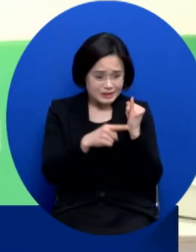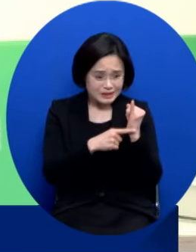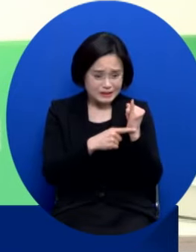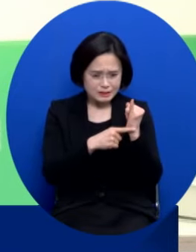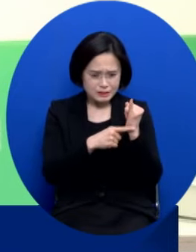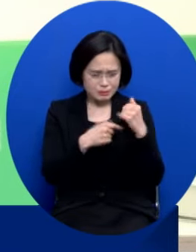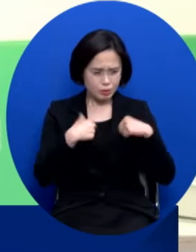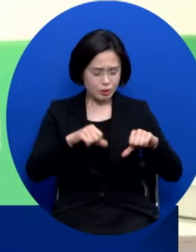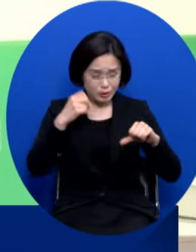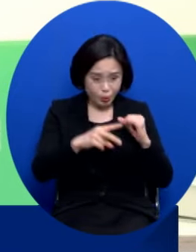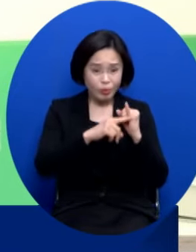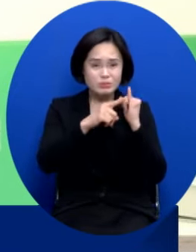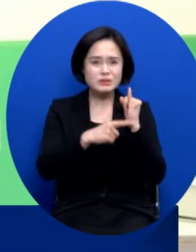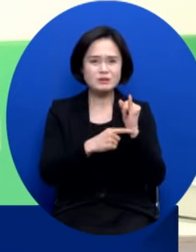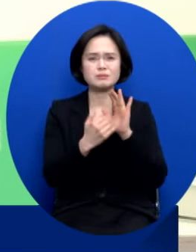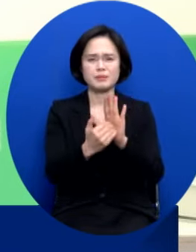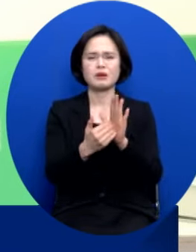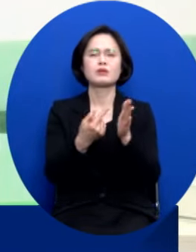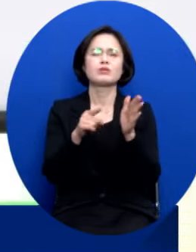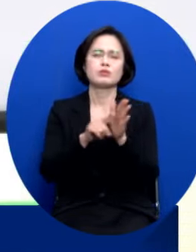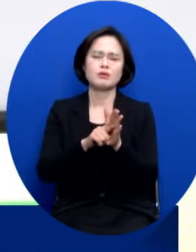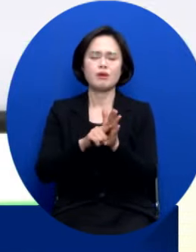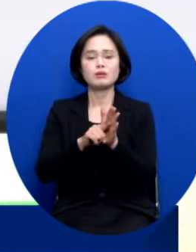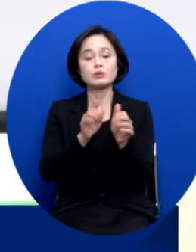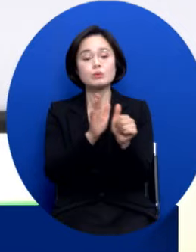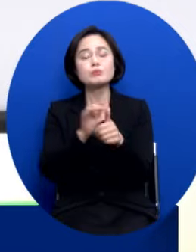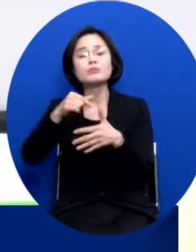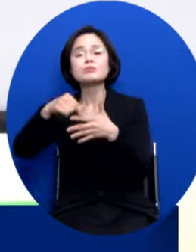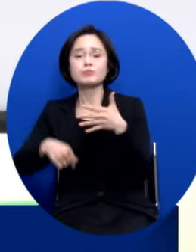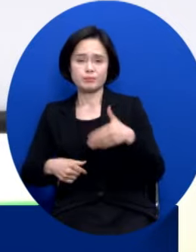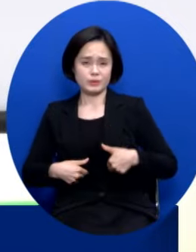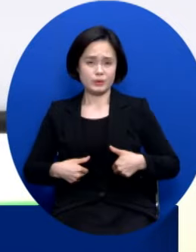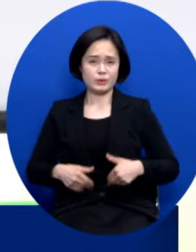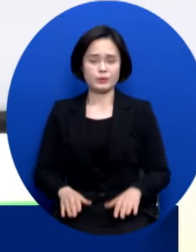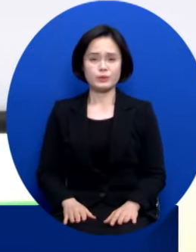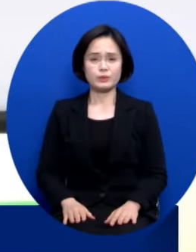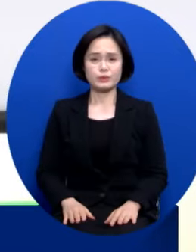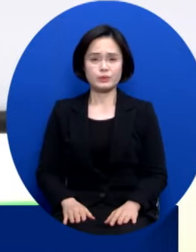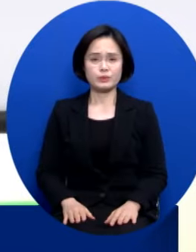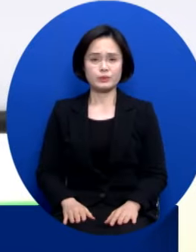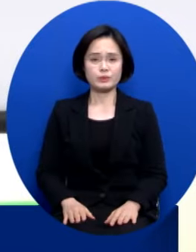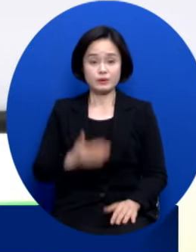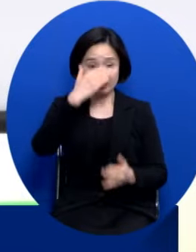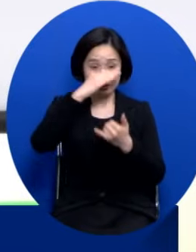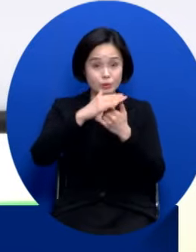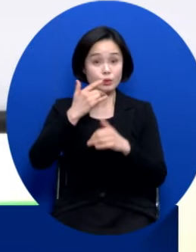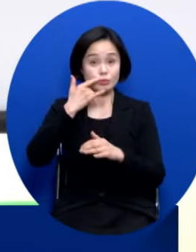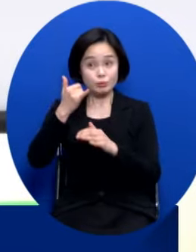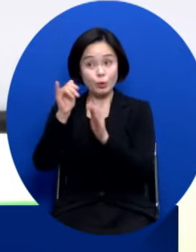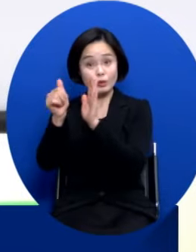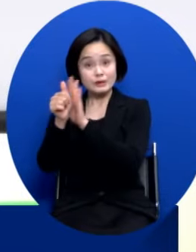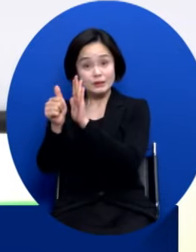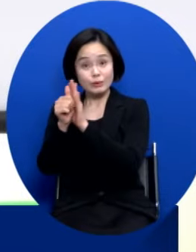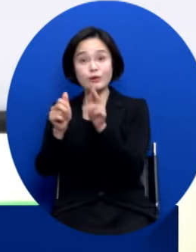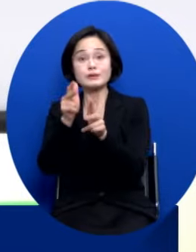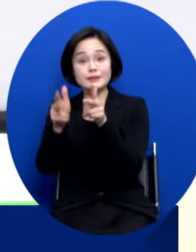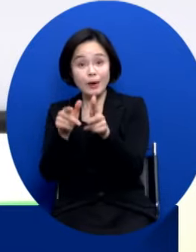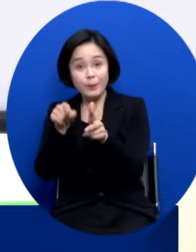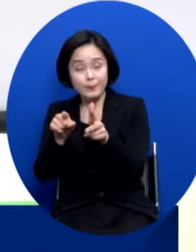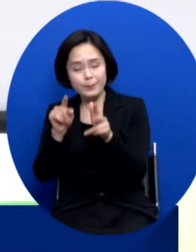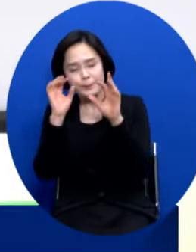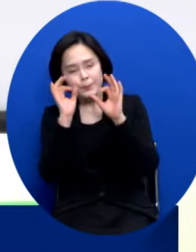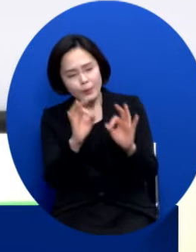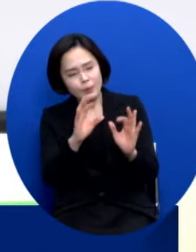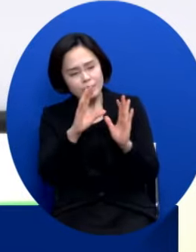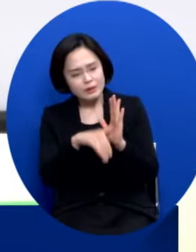가족교육 프로그램들을 예시로 들 수 있겠습니다. 청소년 부모 지원 사업이 어떤 취약계층 지원이라는 프레임에 있기 때문에 여전히